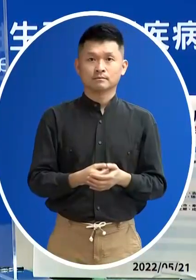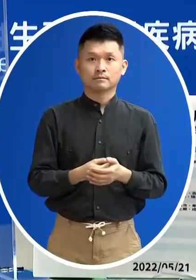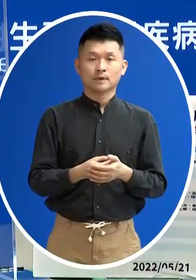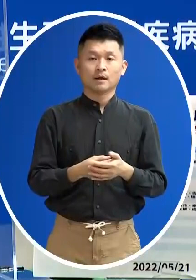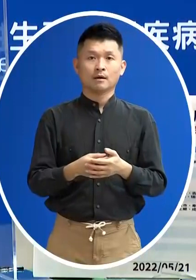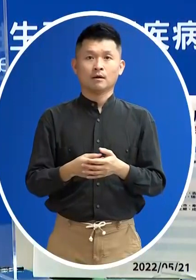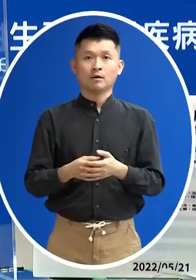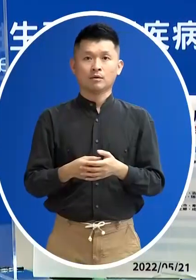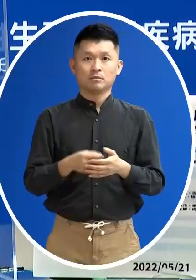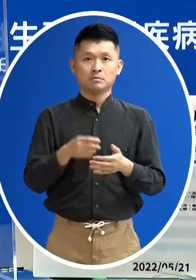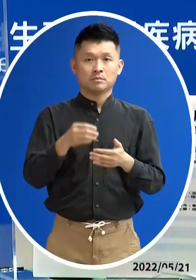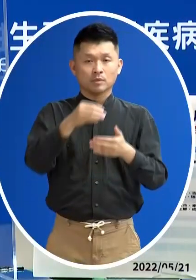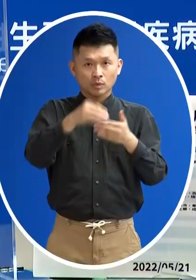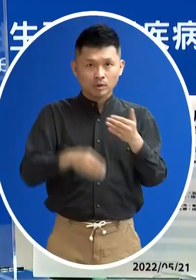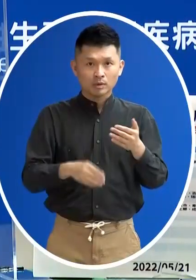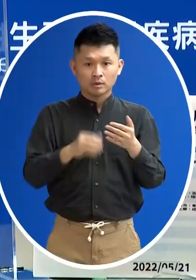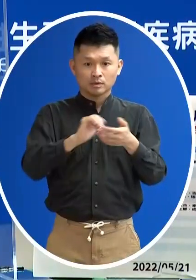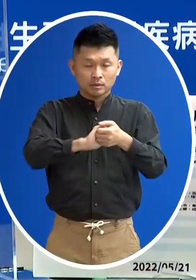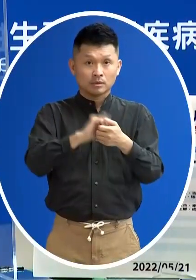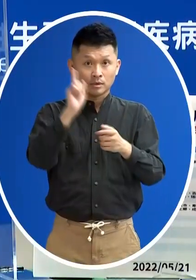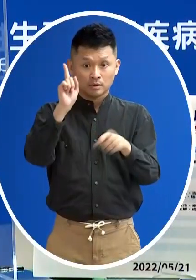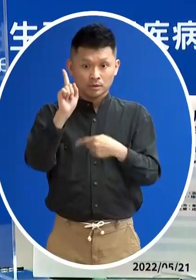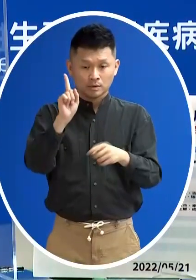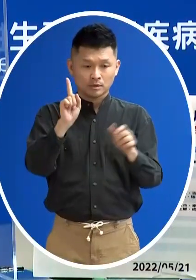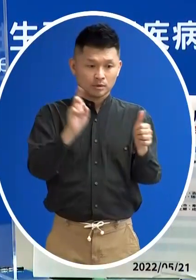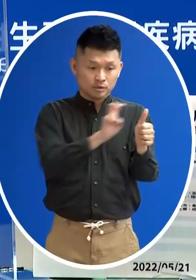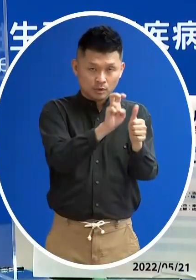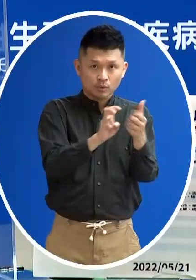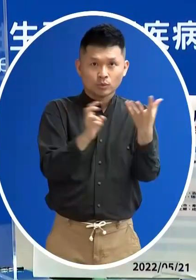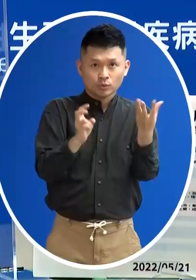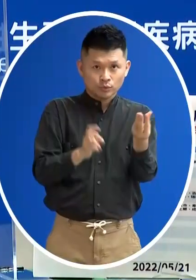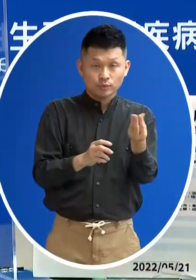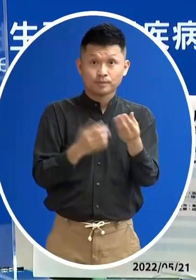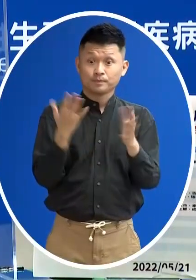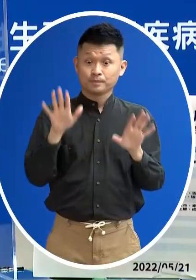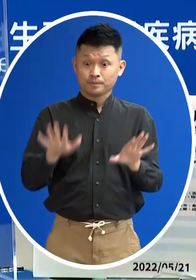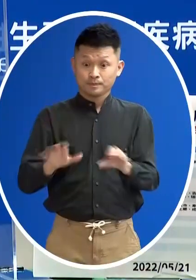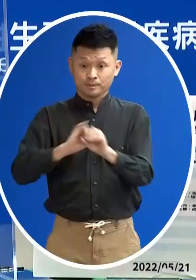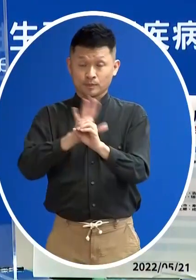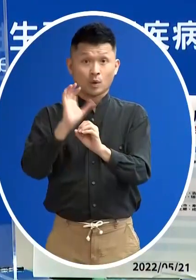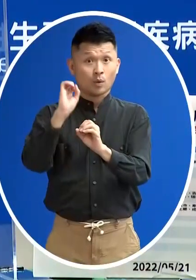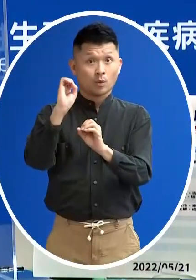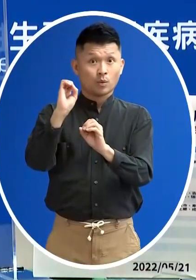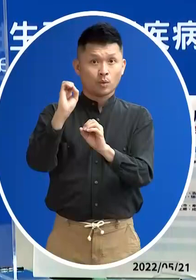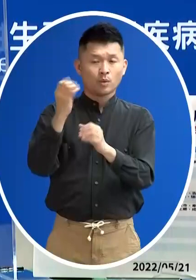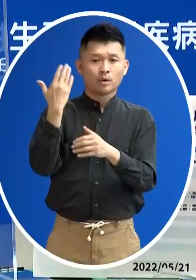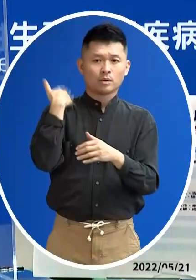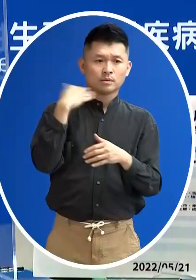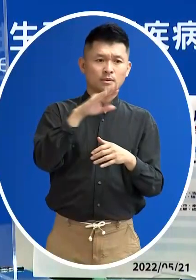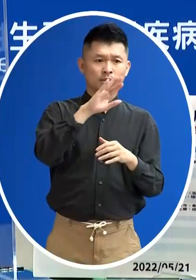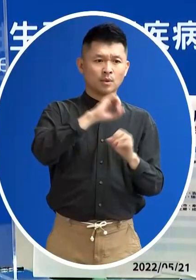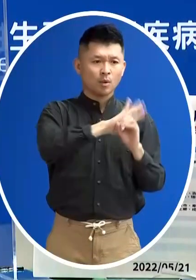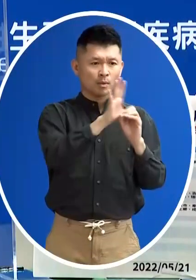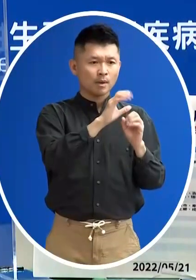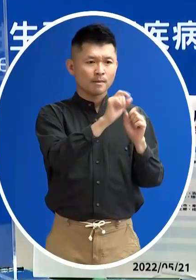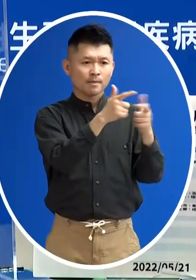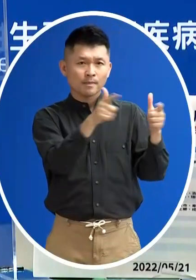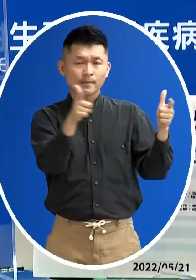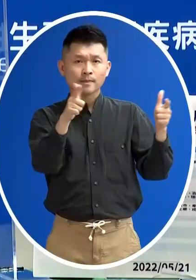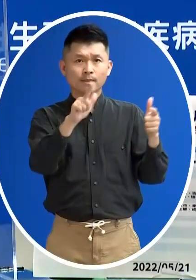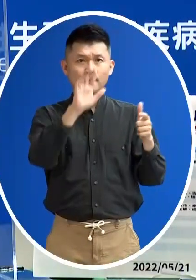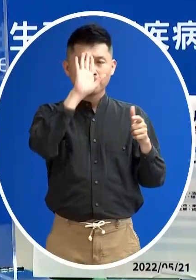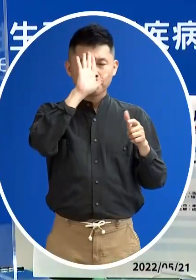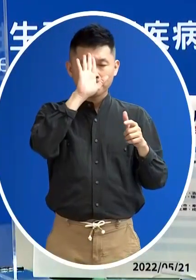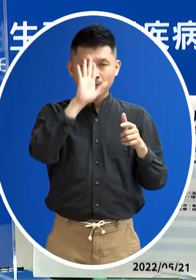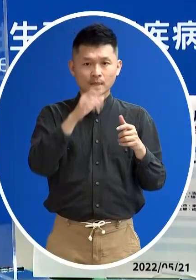一个人照顾的人比较少。那现在相对在 Omicron 跟以前的一个疾病的进程的情况不太一样，好，所以